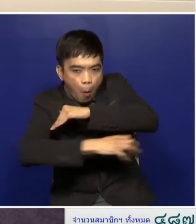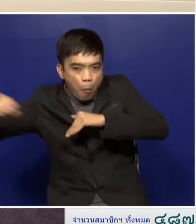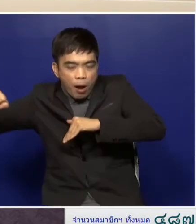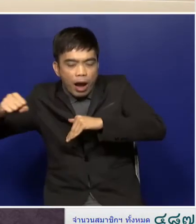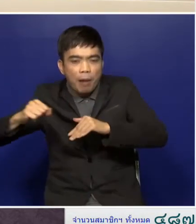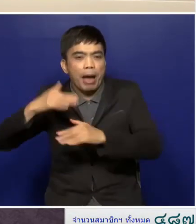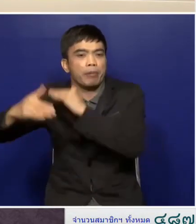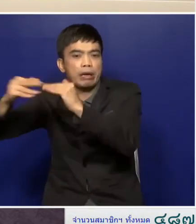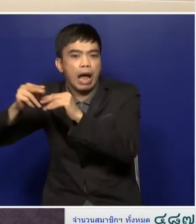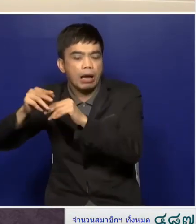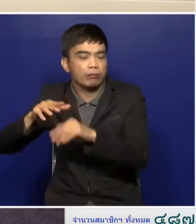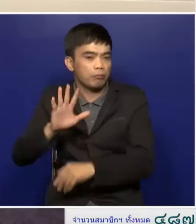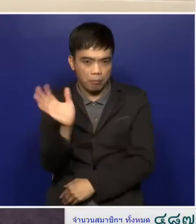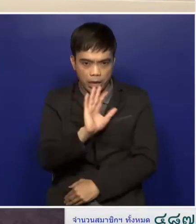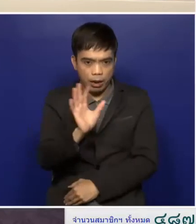่อ